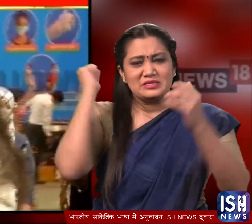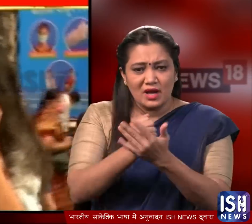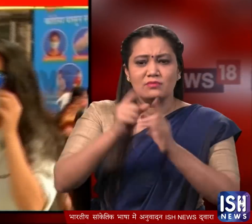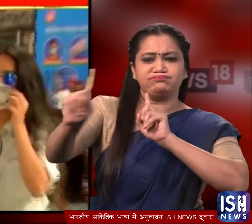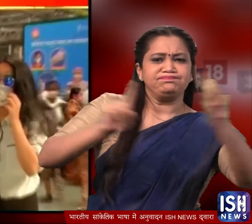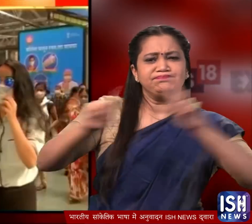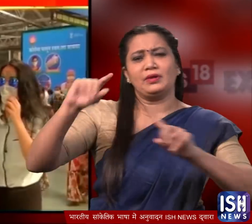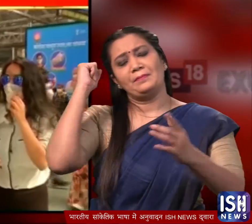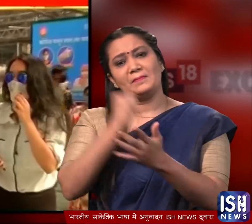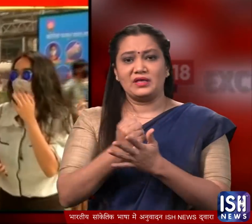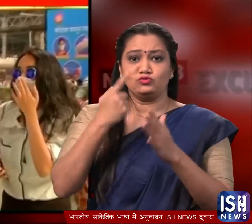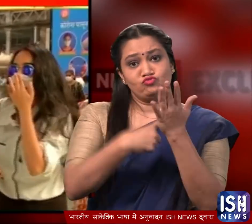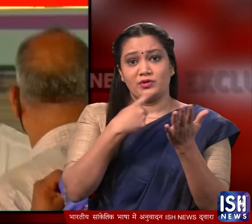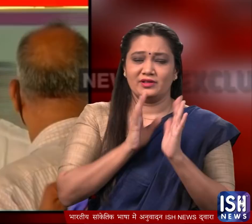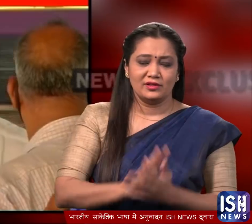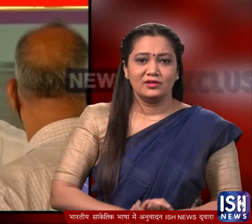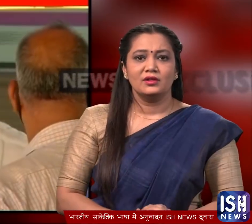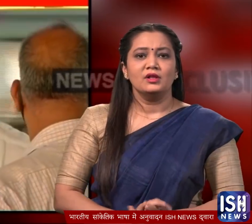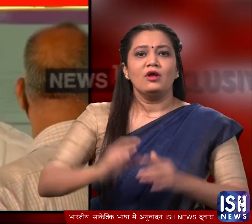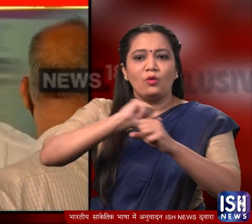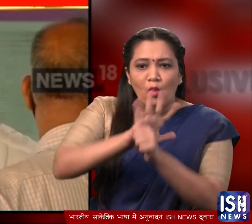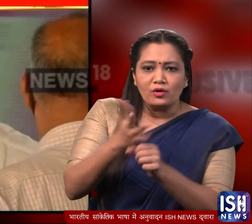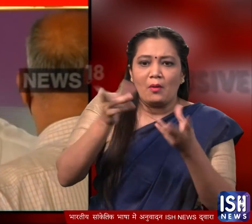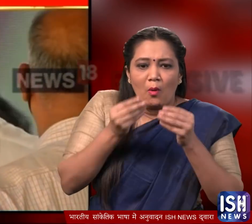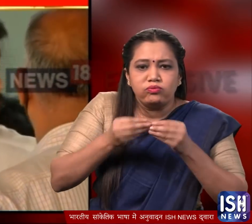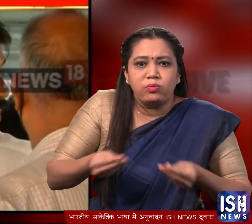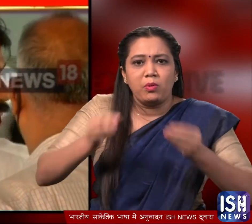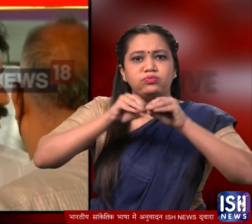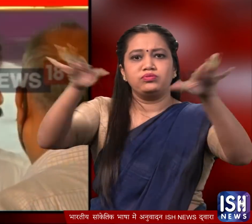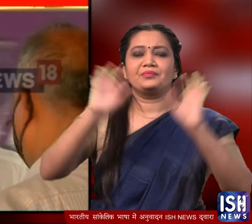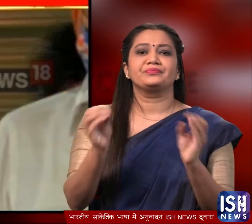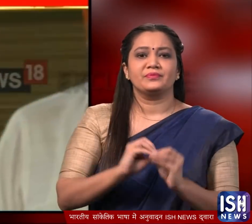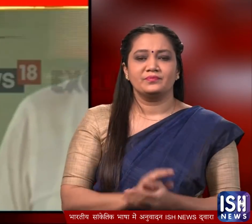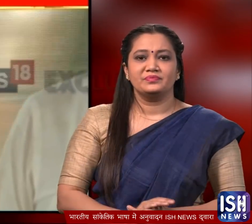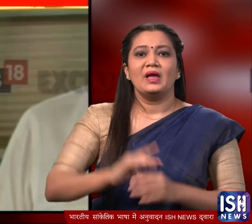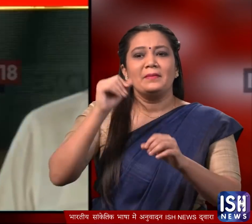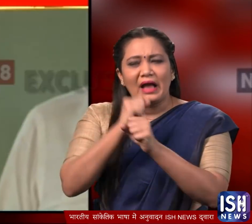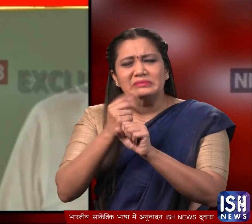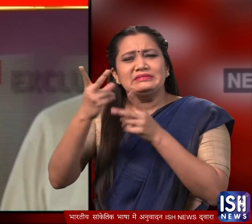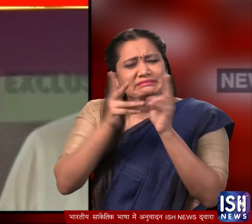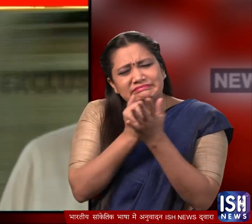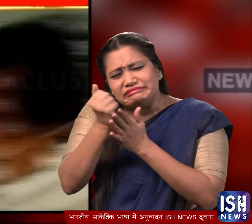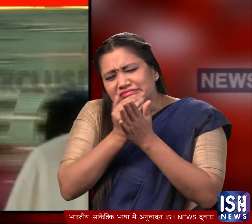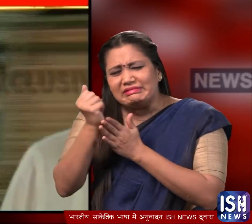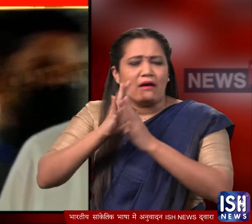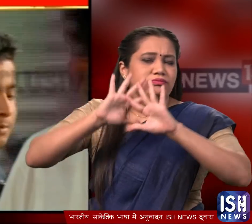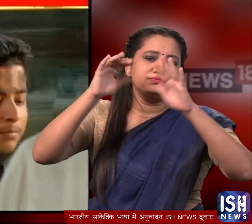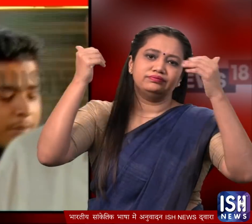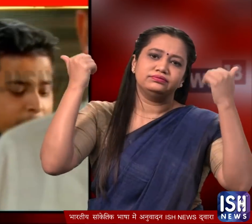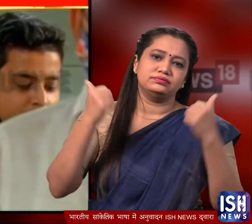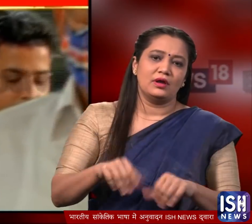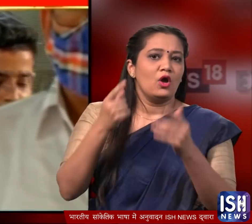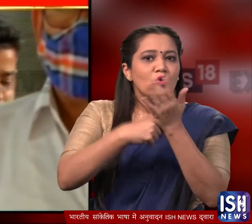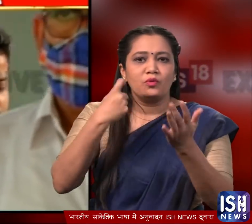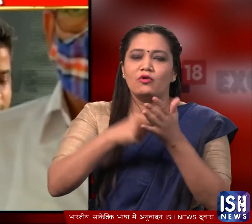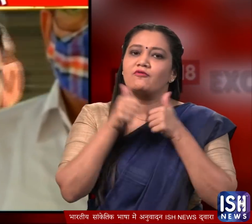और सोशल डिस्टेंसिंग का पालन करना जरूरी होगा, ताकि लोग कोरोना की चपेट में आने से बचे रहें। लेकिन प्रशासन की तमाम कोशिशों के बाद भी लोग